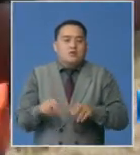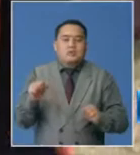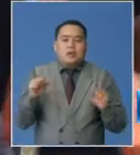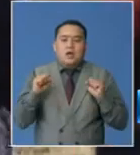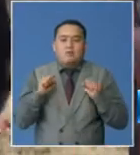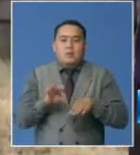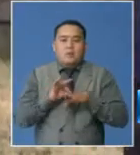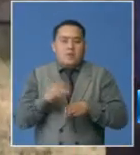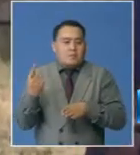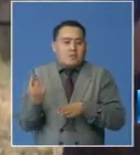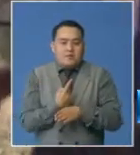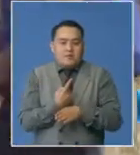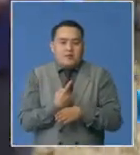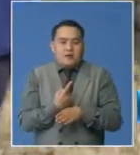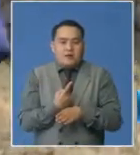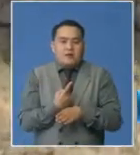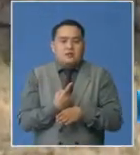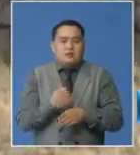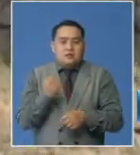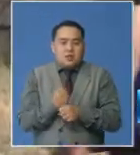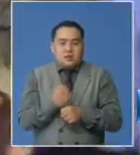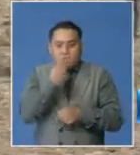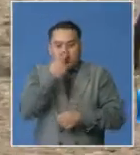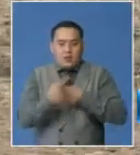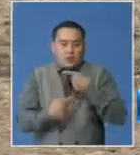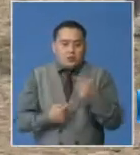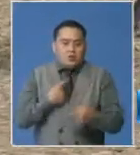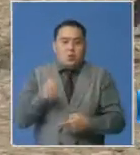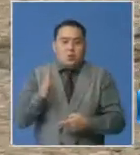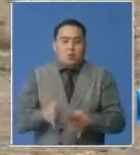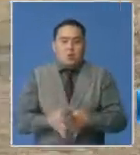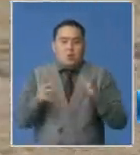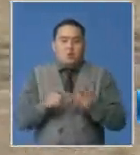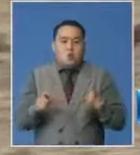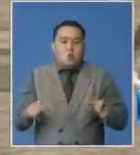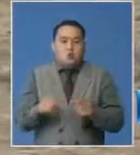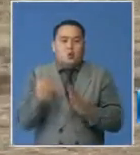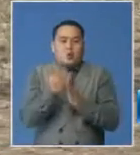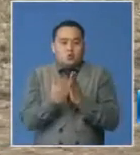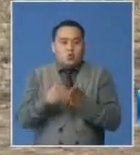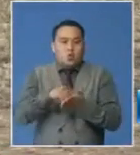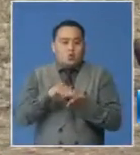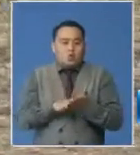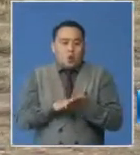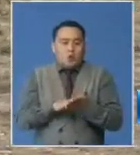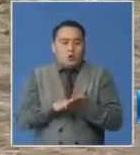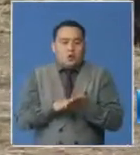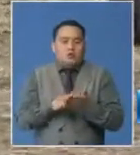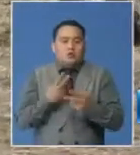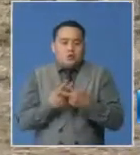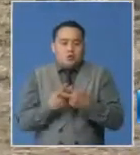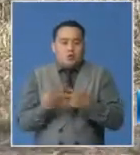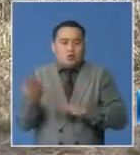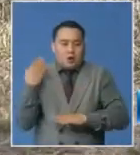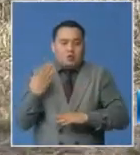соревнования проводятся впервые, но они намерены сделать их традиционными. Ведь чем больше люди, состоящие на учете службы пробации, будут заниматься